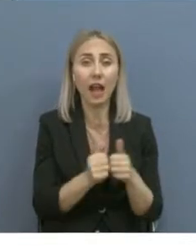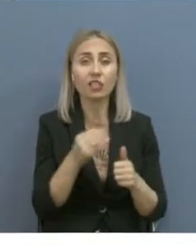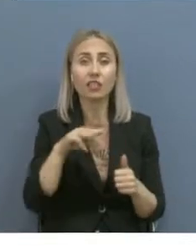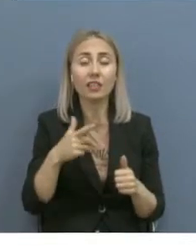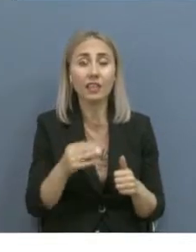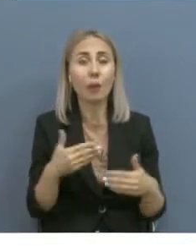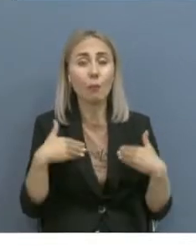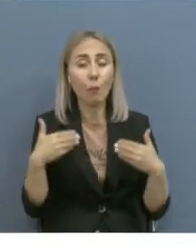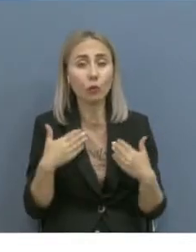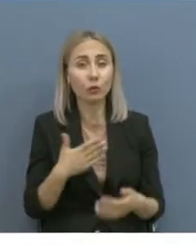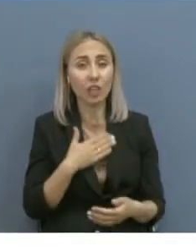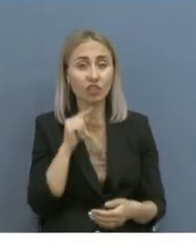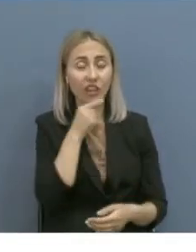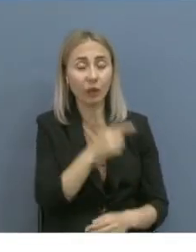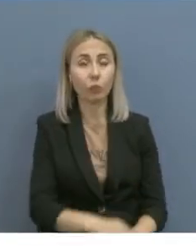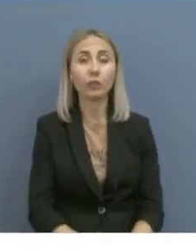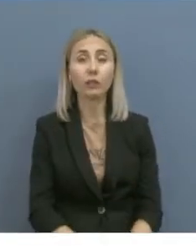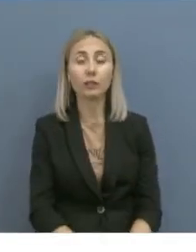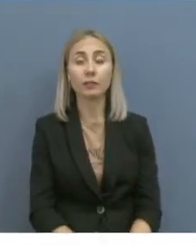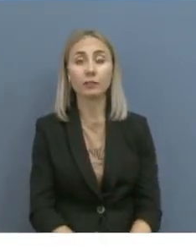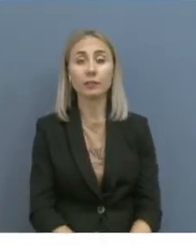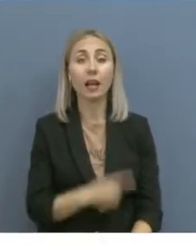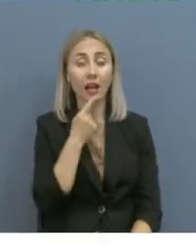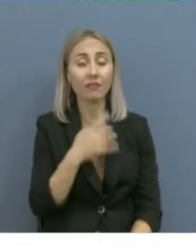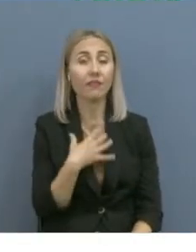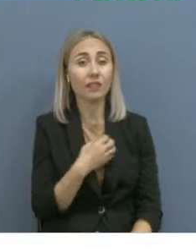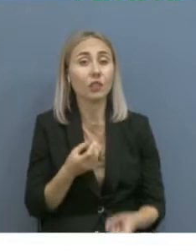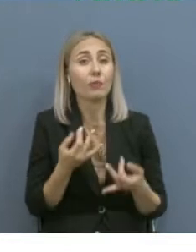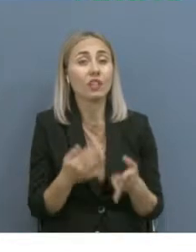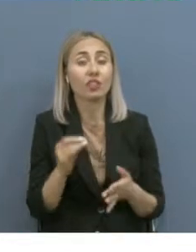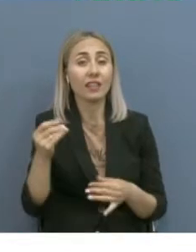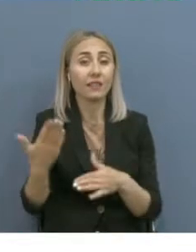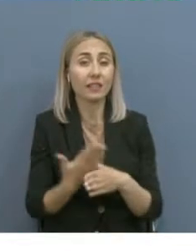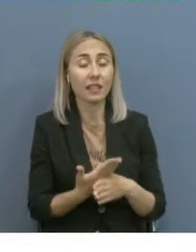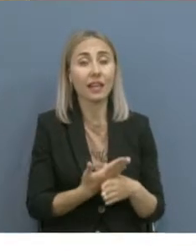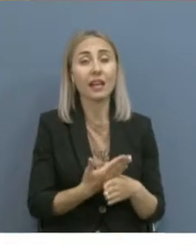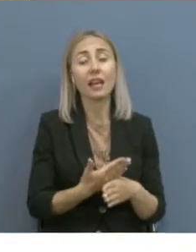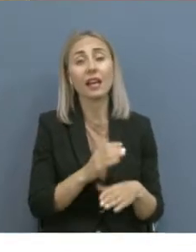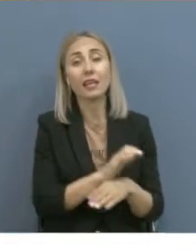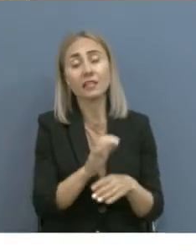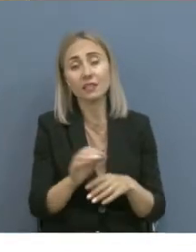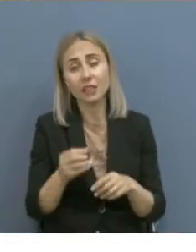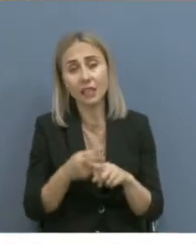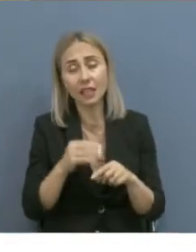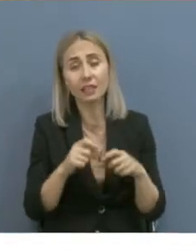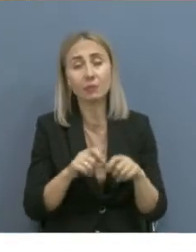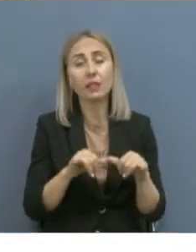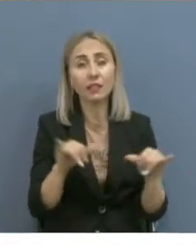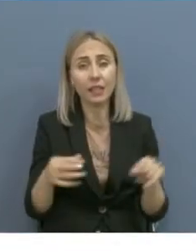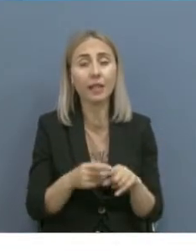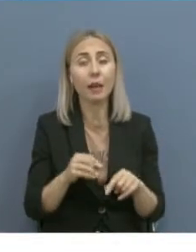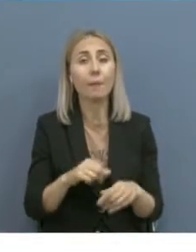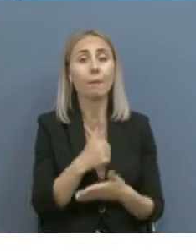Сондай-ақ инвестиция тарту, экспортты дамытып, халықты жұмыспен қамту да басты назарда. Премьер әріптестерін бұл іске жауапкершілікпен қарауға